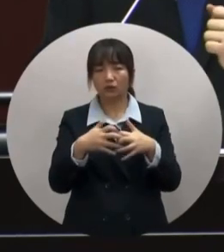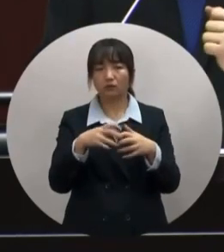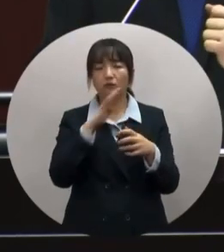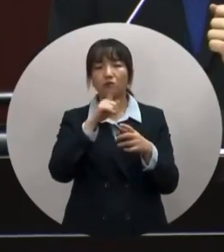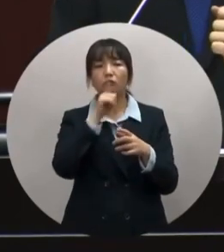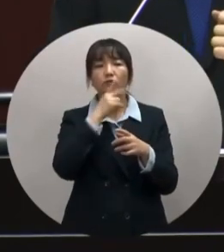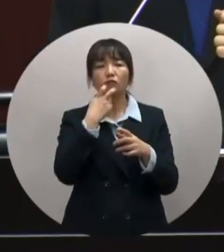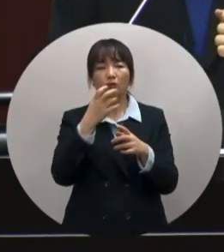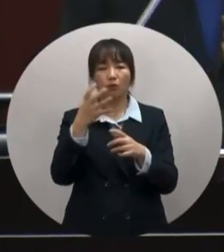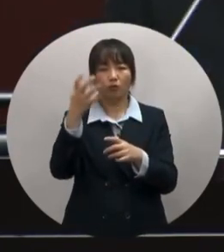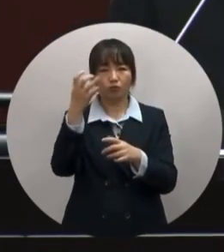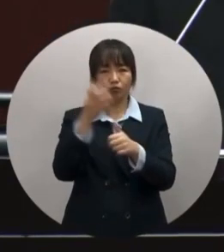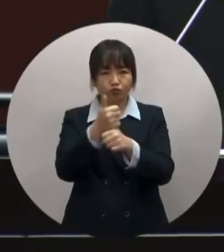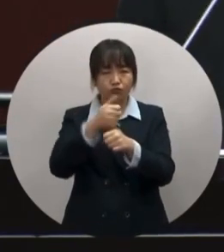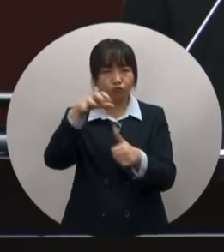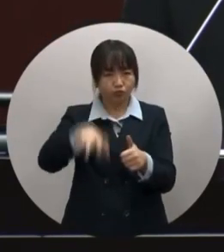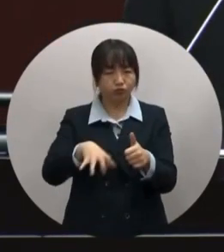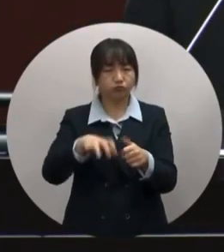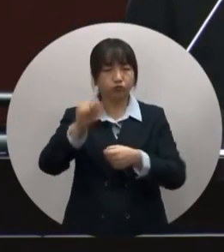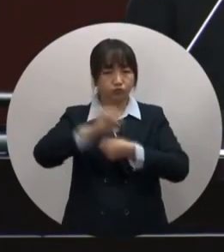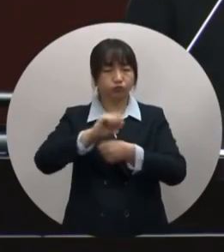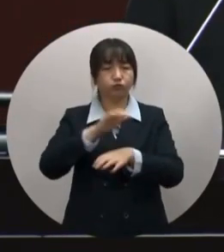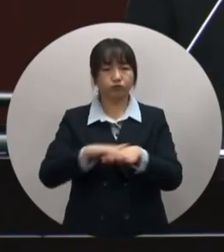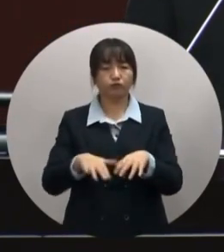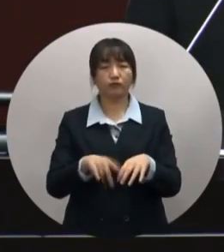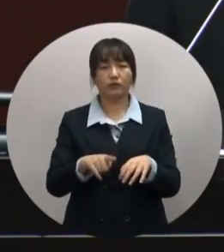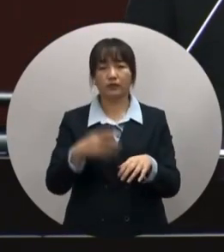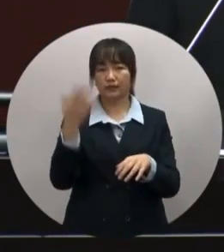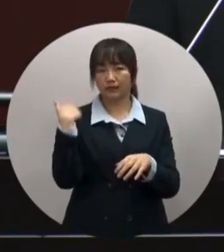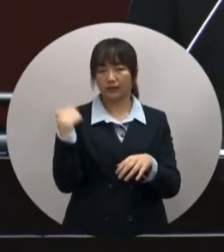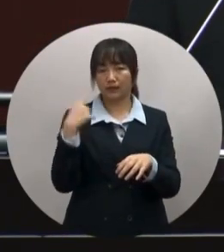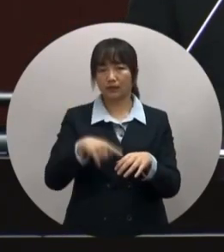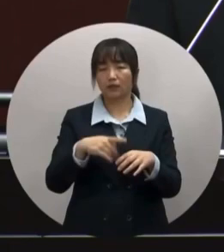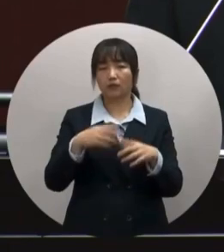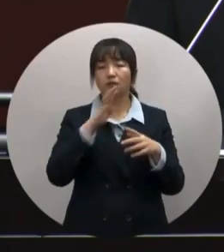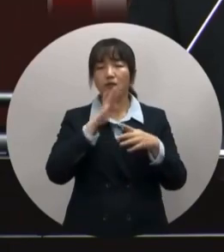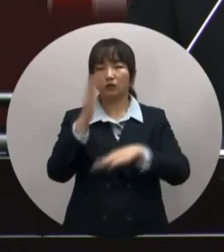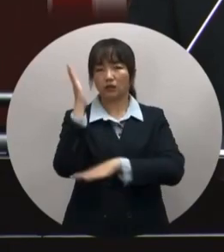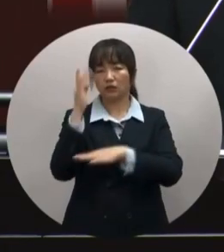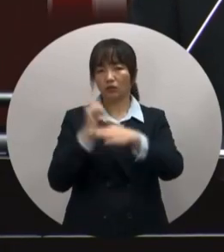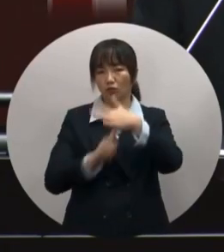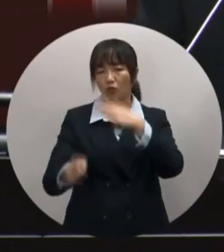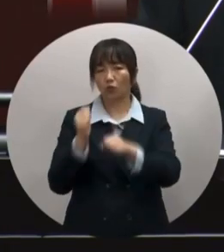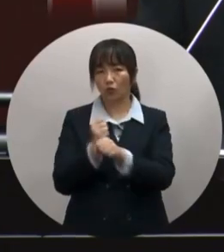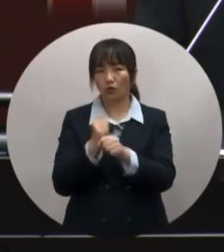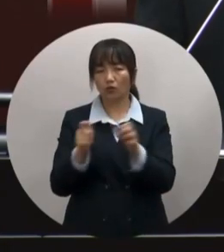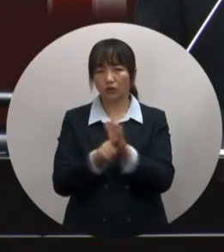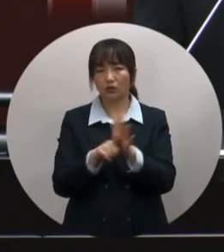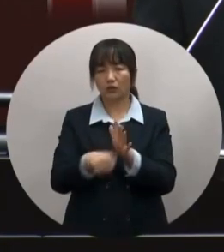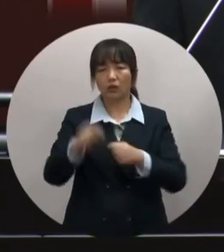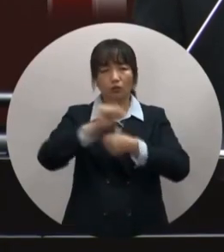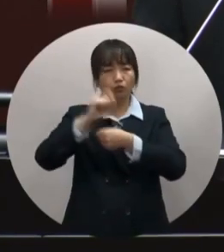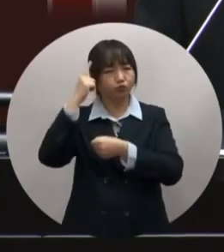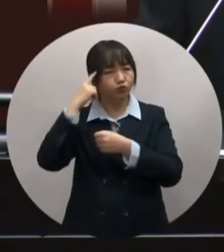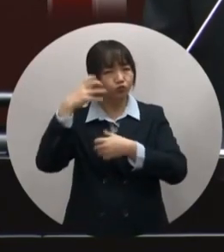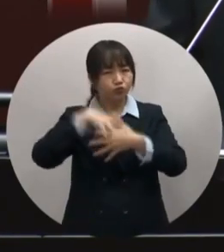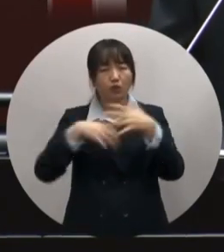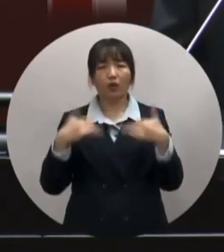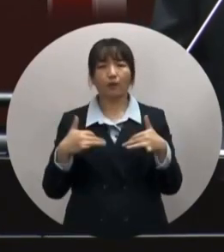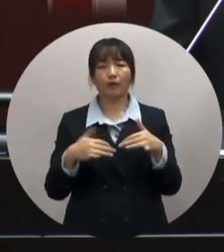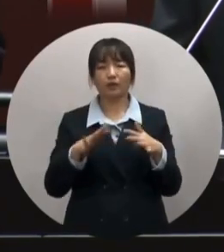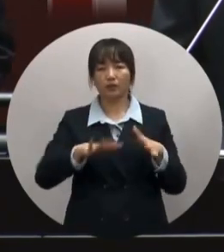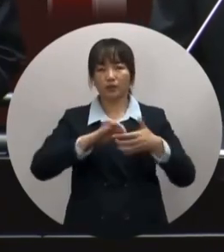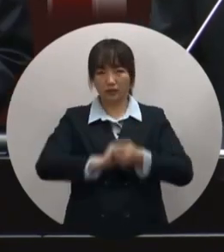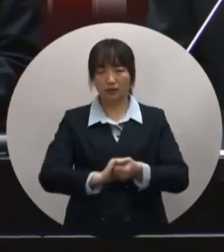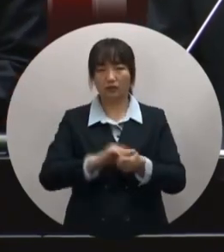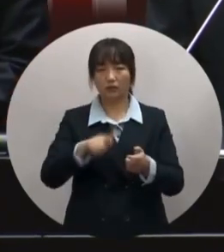用一個中央控制中心說實在這個當時的這個省道在做的時候啊都沒有這些配套那我們